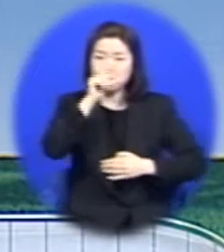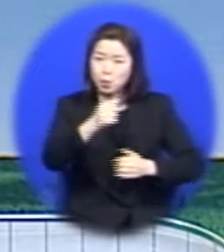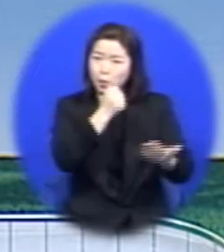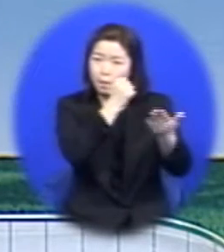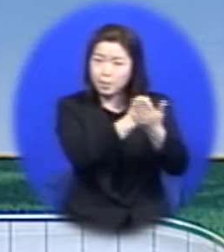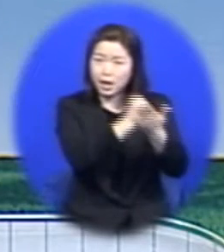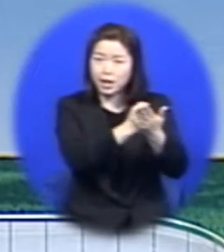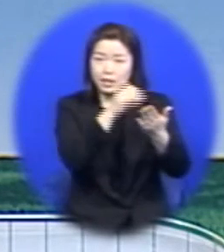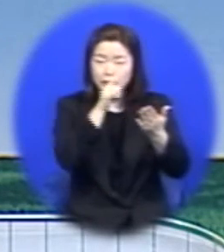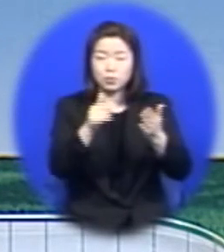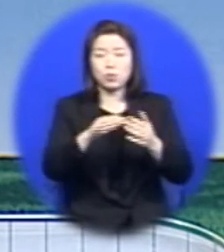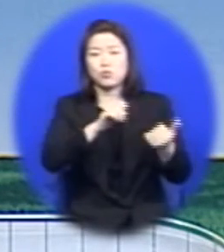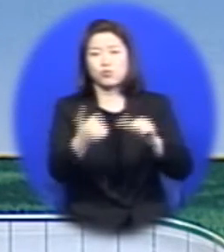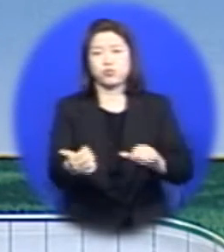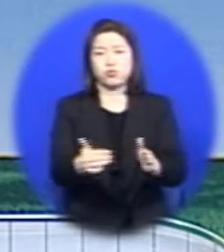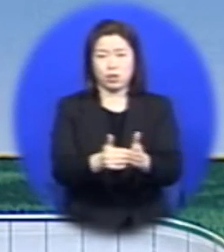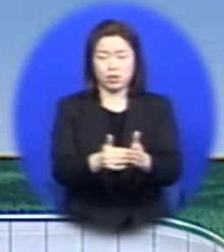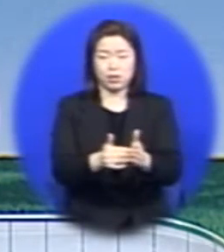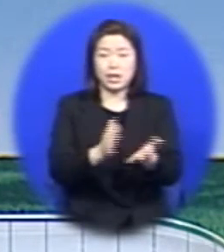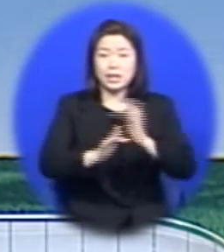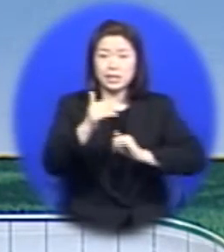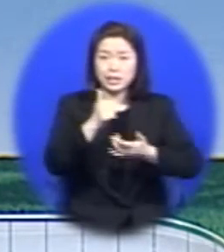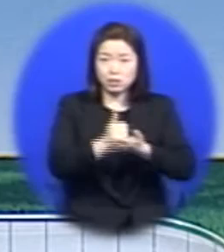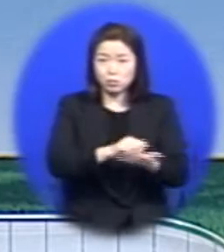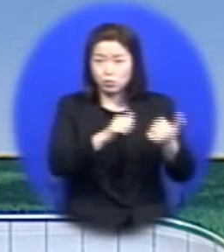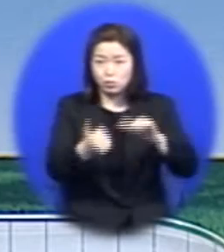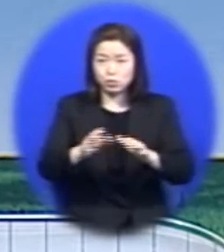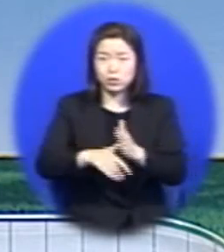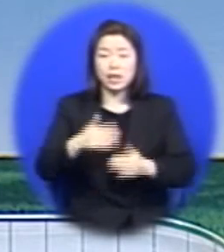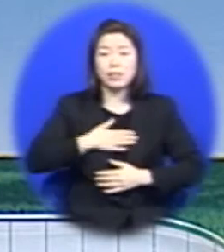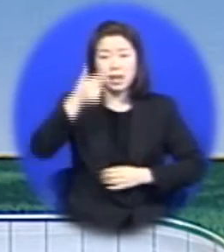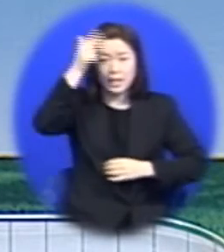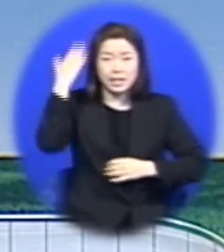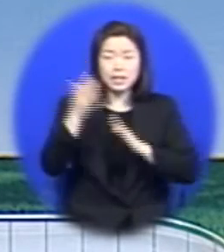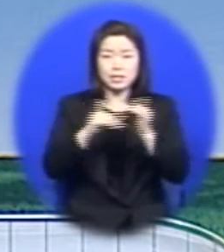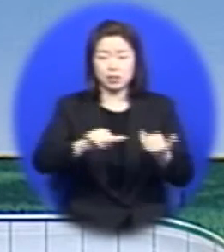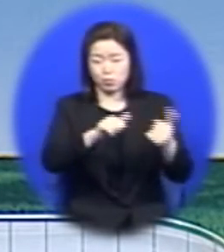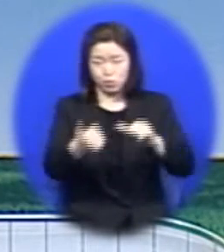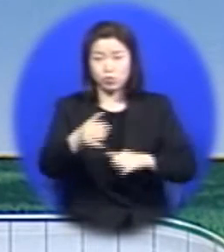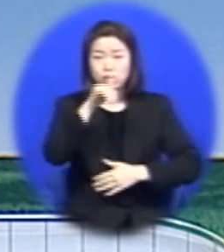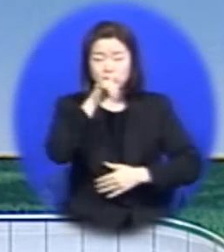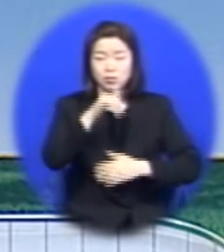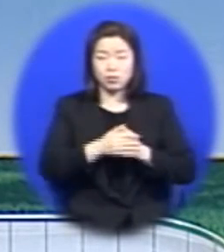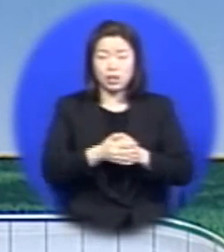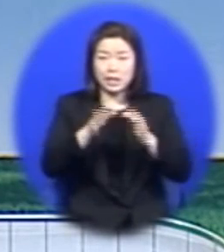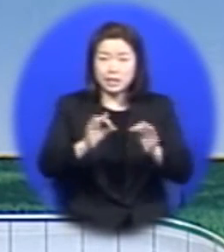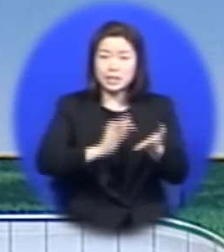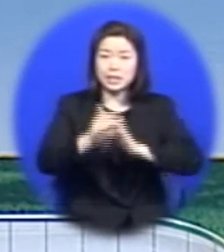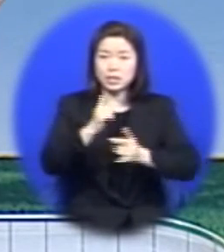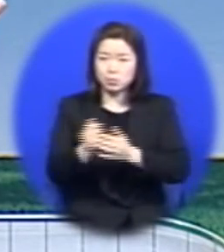그리고 죽었습니다. 예수님이 죽으실 때 나의 옛사람도 죽었습니다. 이제